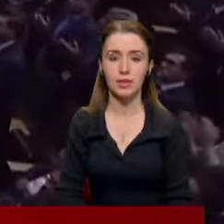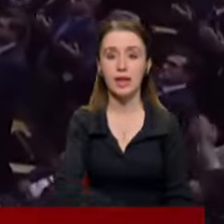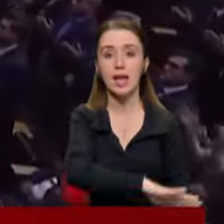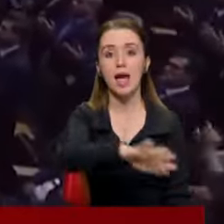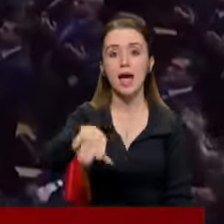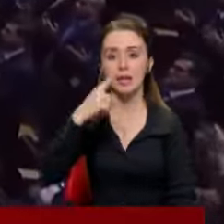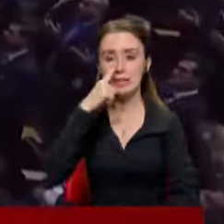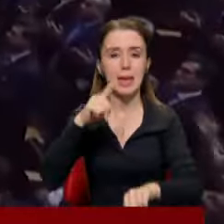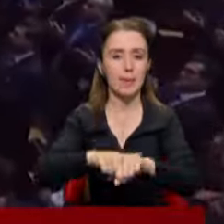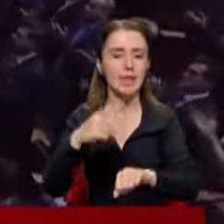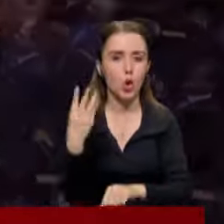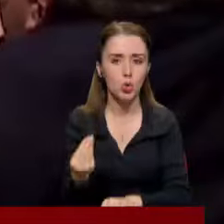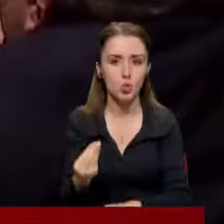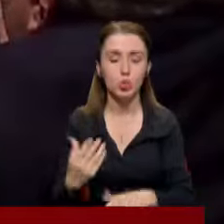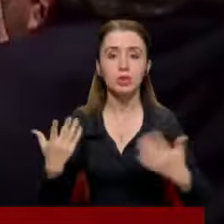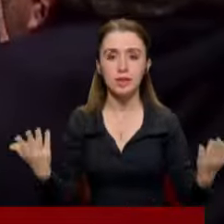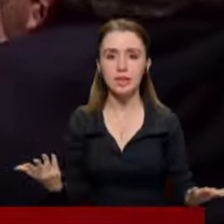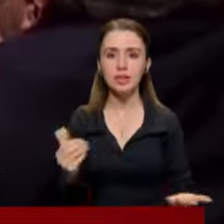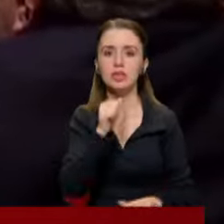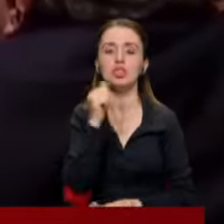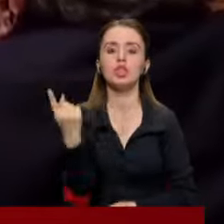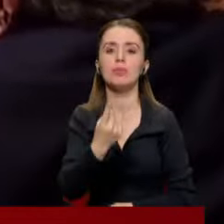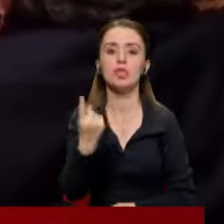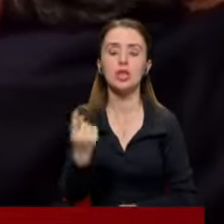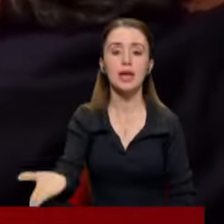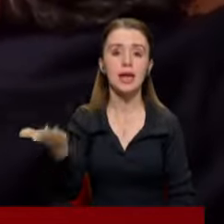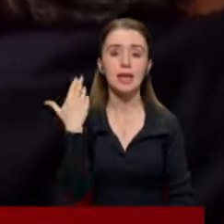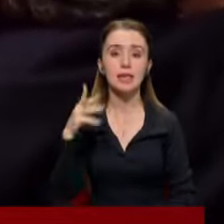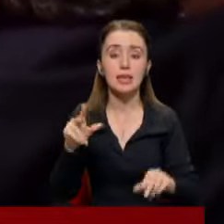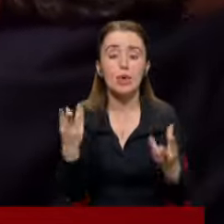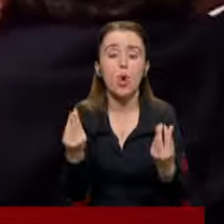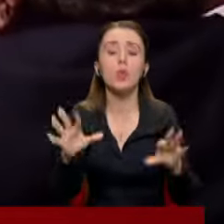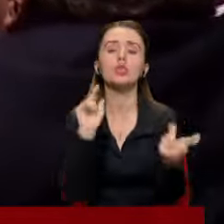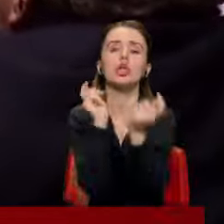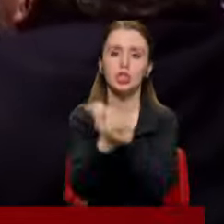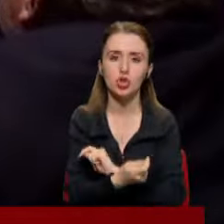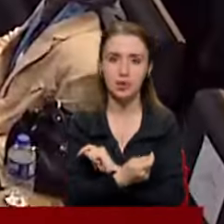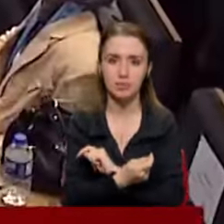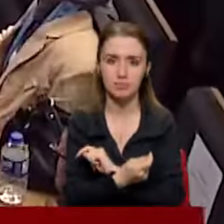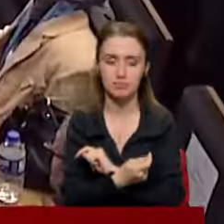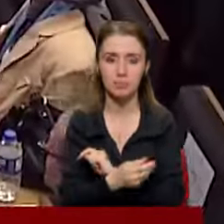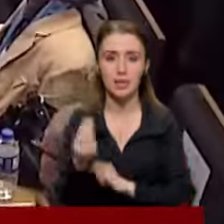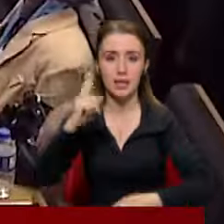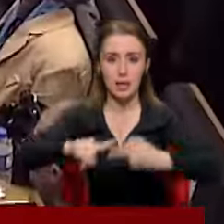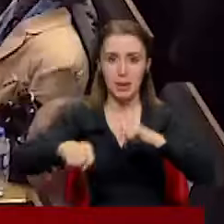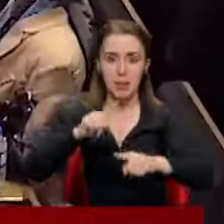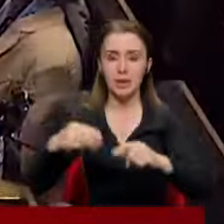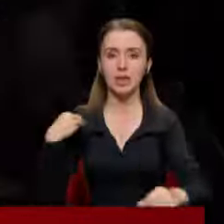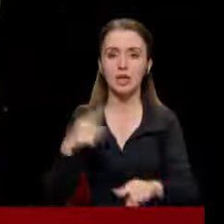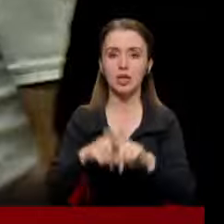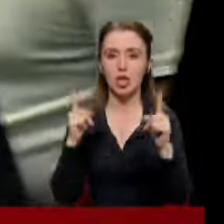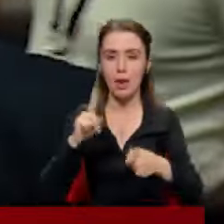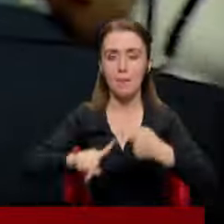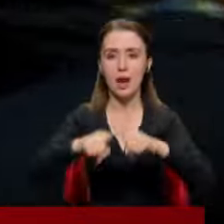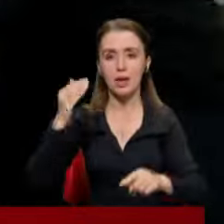Herkes emin olsun, artık hiçbir şey eskisi gibi olmayacak. İYİ Parti'de yeni dönem